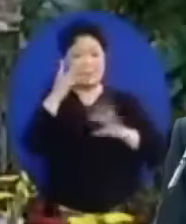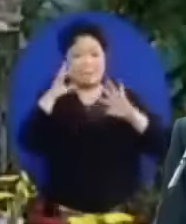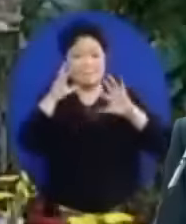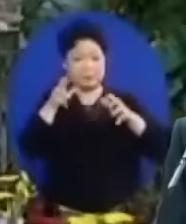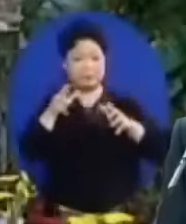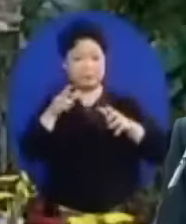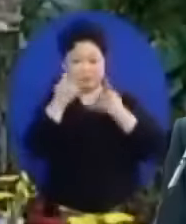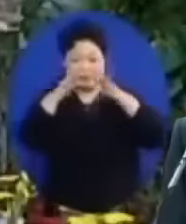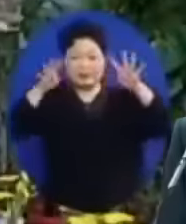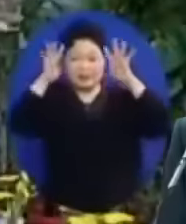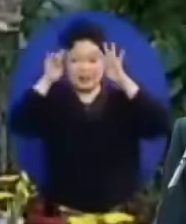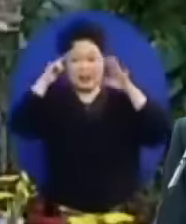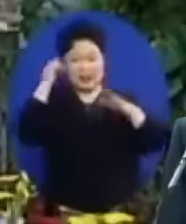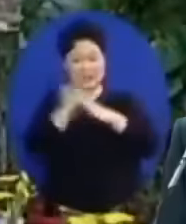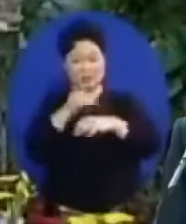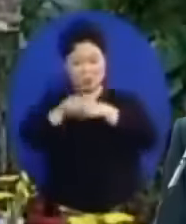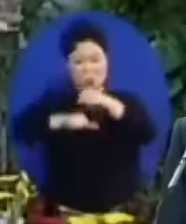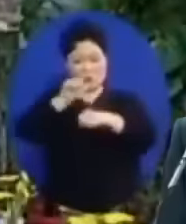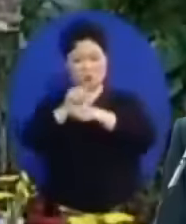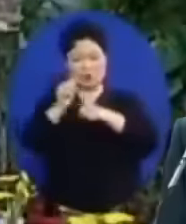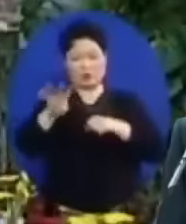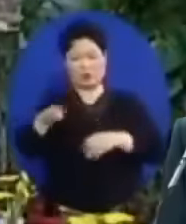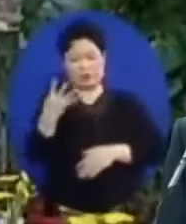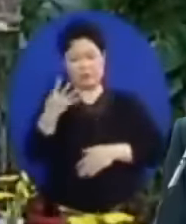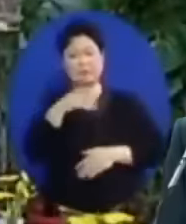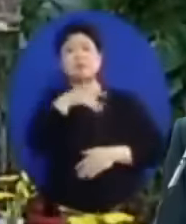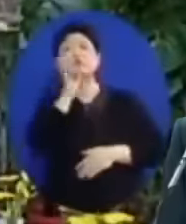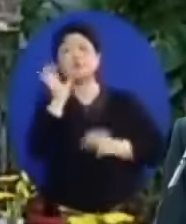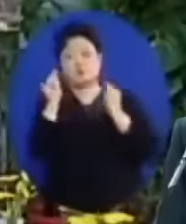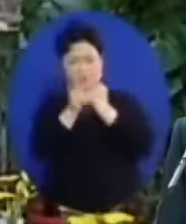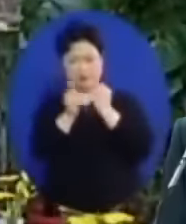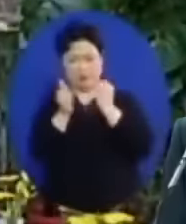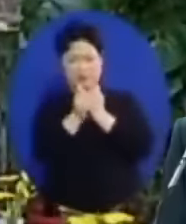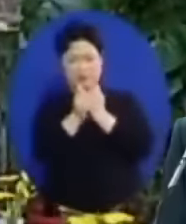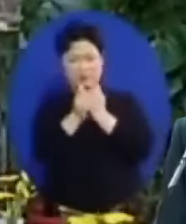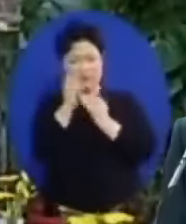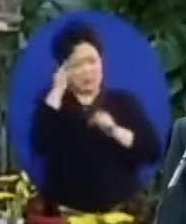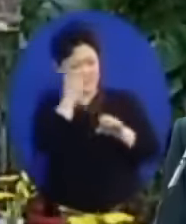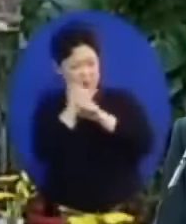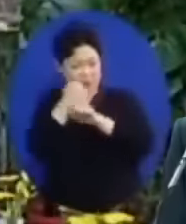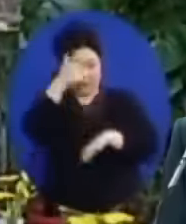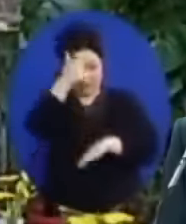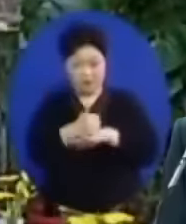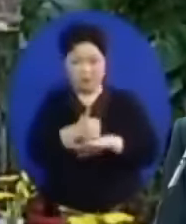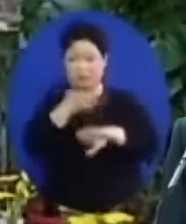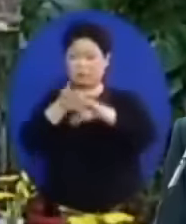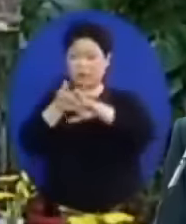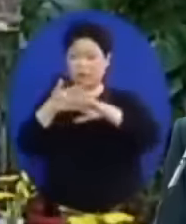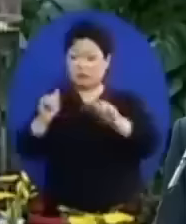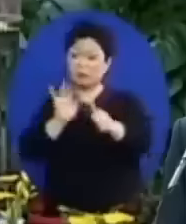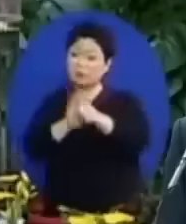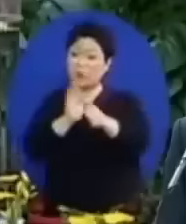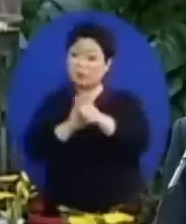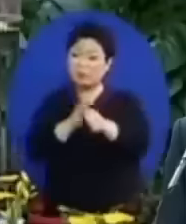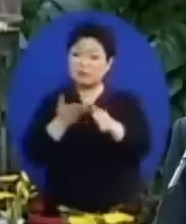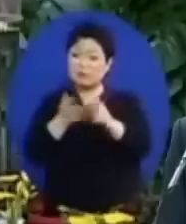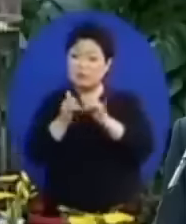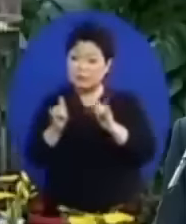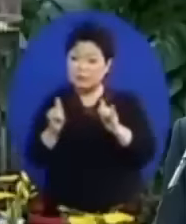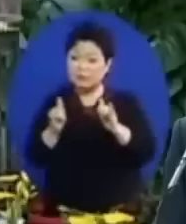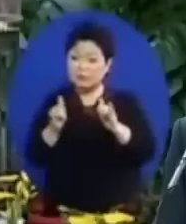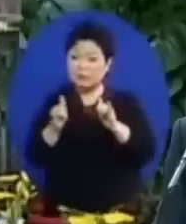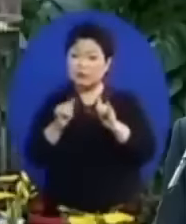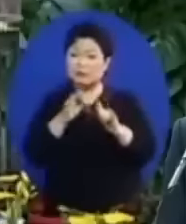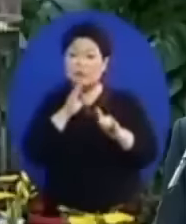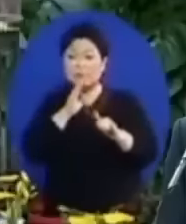미시간 대학의 학자들이 5년간 400명의 노인 부부들을 상대로 연구한 결과 다른 사람을 돕는 사람들이 그렇지 않은